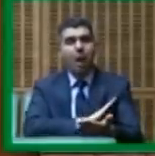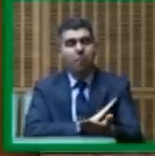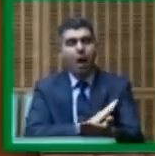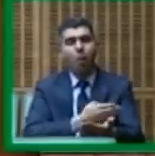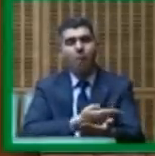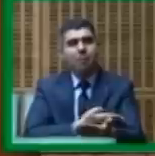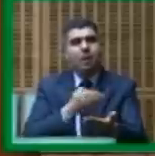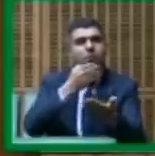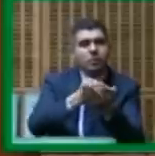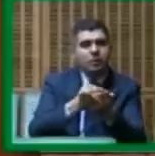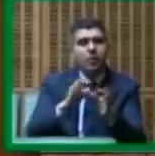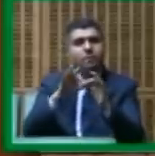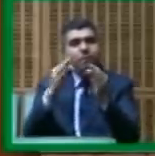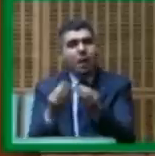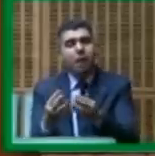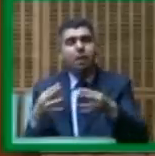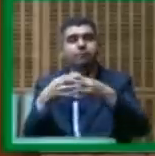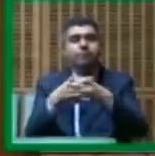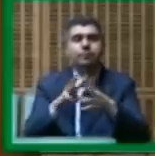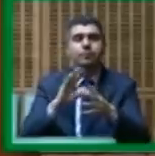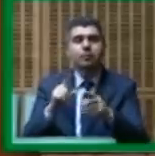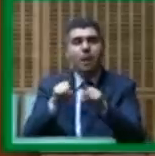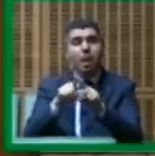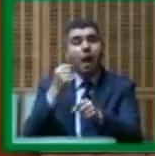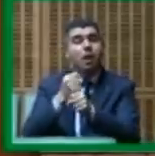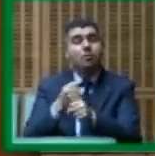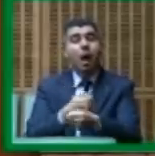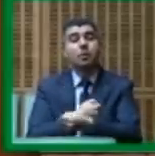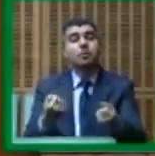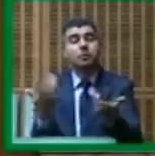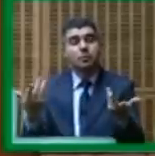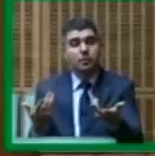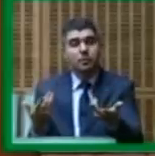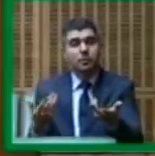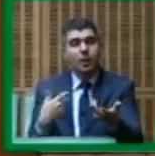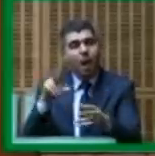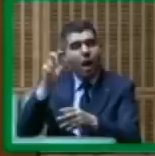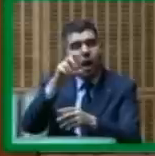وتيعيشوا باللي كتب الله، وتيتقاسموا ذاك البركه. خصكم تعرفوا المغاربه كيفاش كيعيشوا.